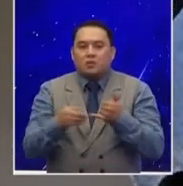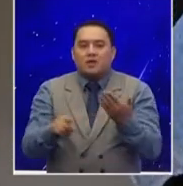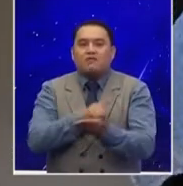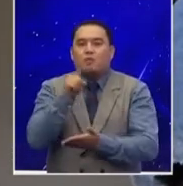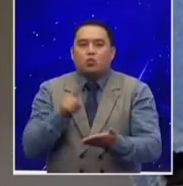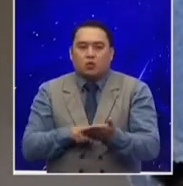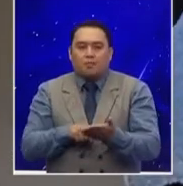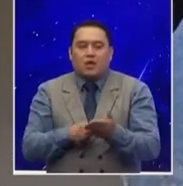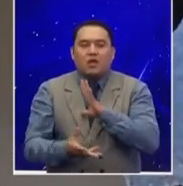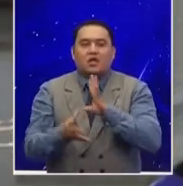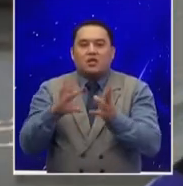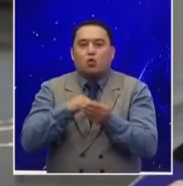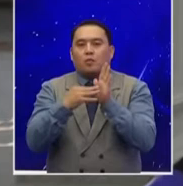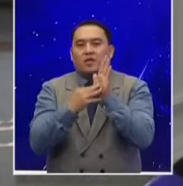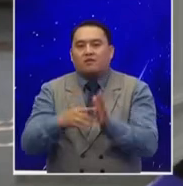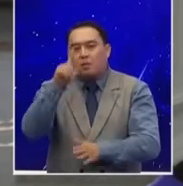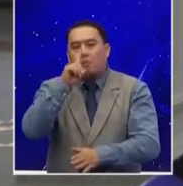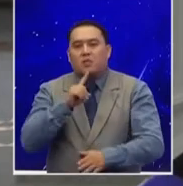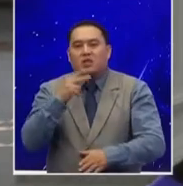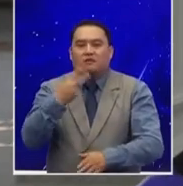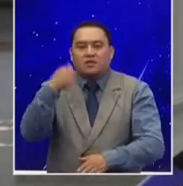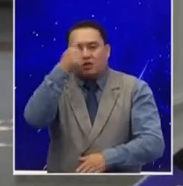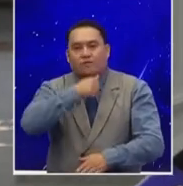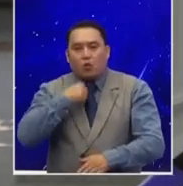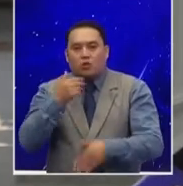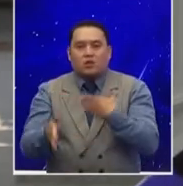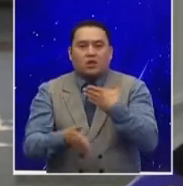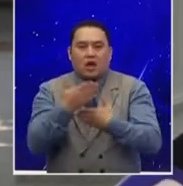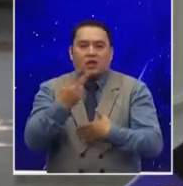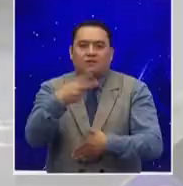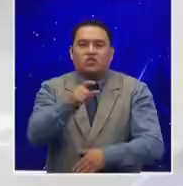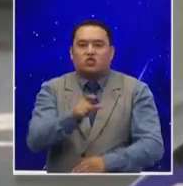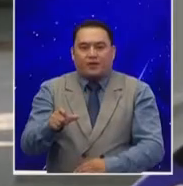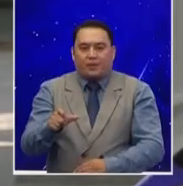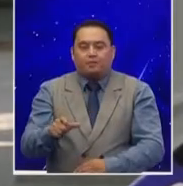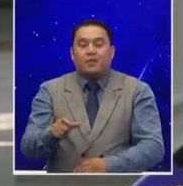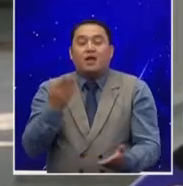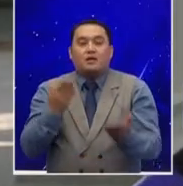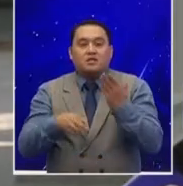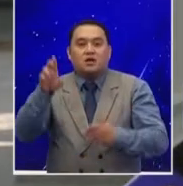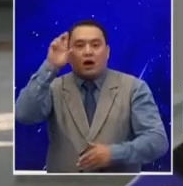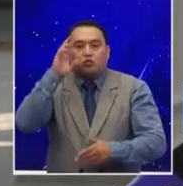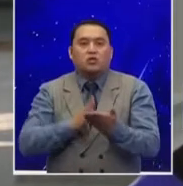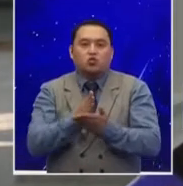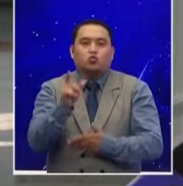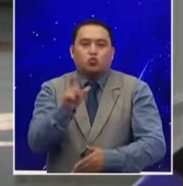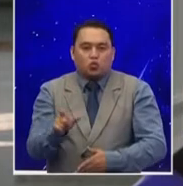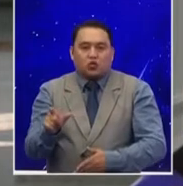вопросам. По итогам 9 месяцев 2020 года наказано порядка 20 человек. Если данный государственный служащий